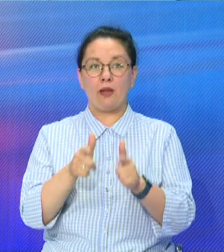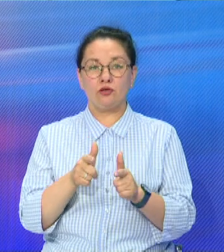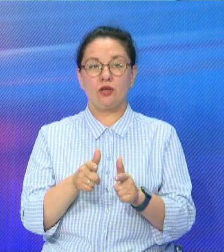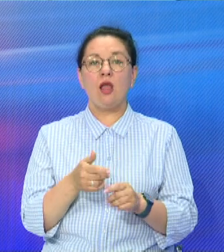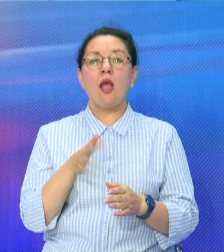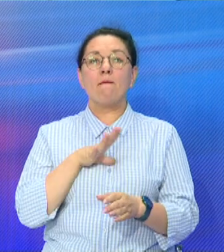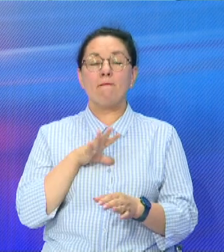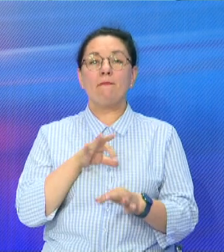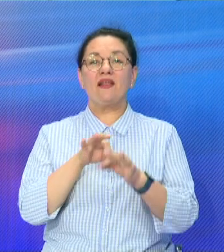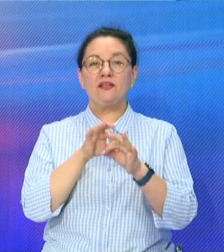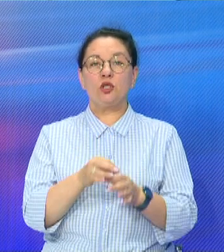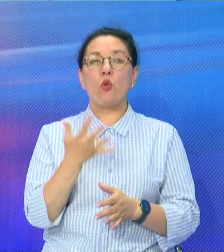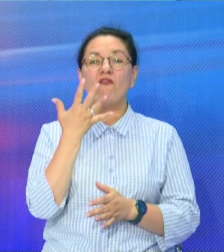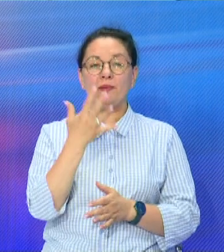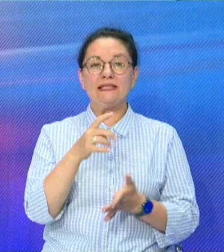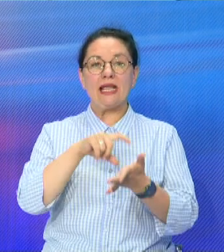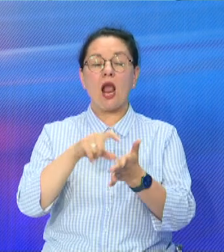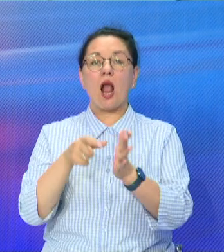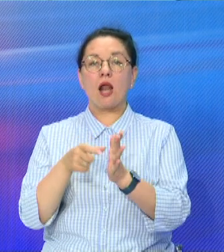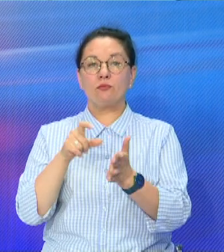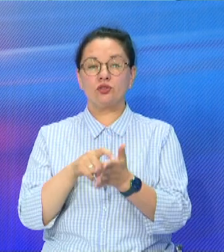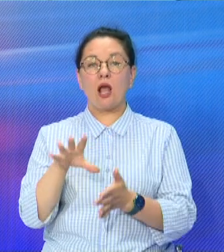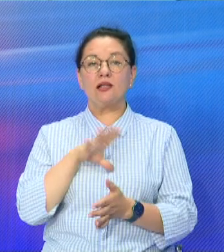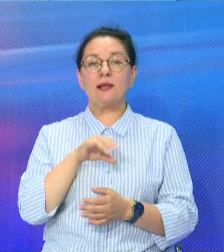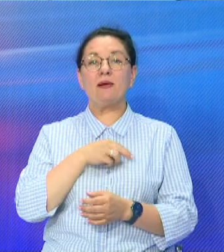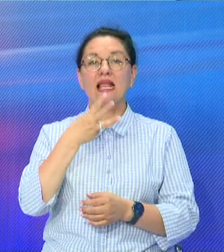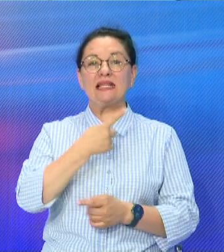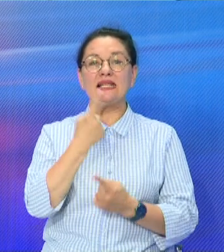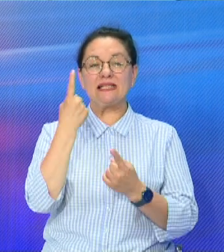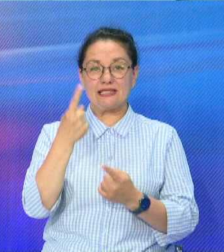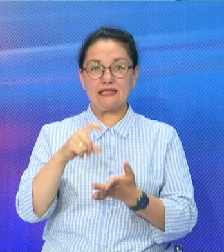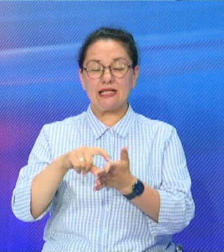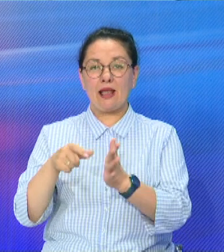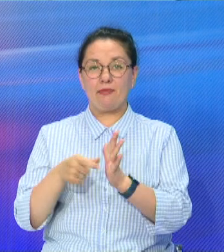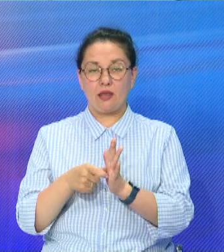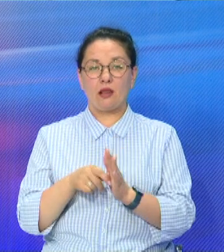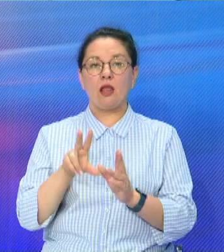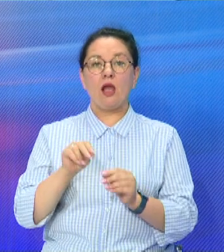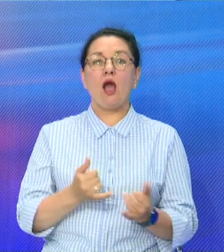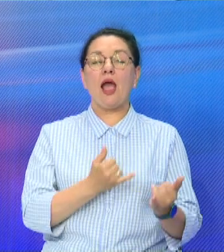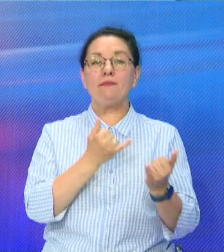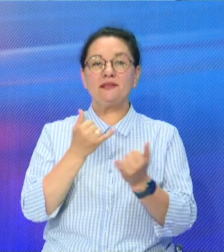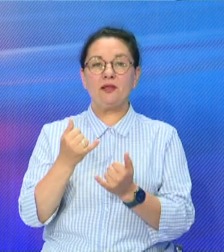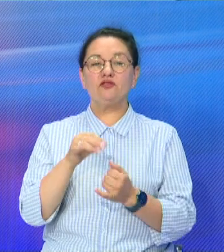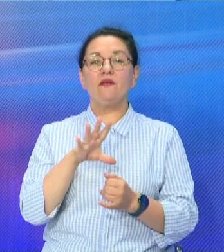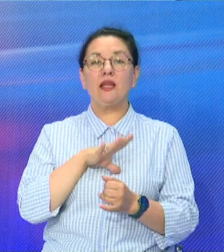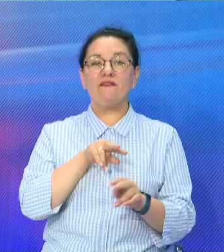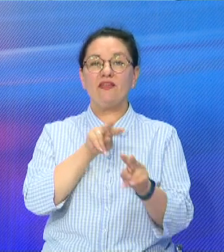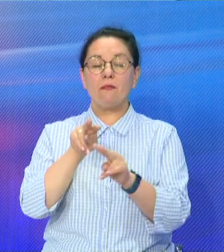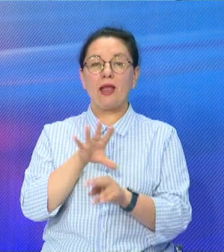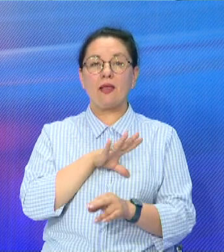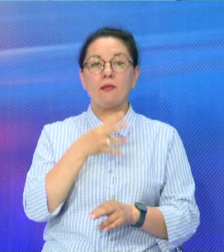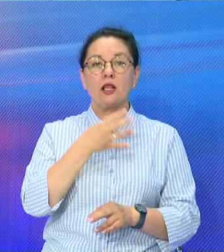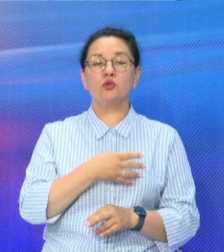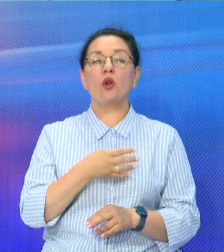корпусах каких было заденешь на 31 аудитории контроль за испытаны заби спешивались 45 установок акации района и